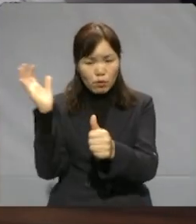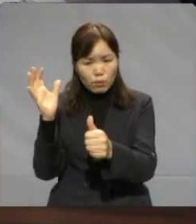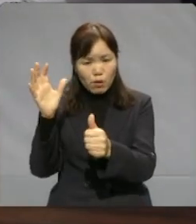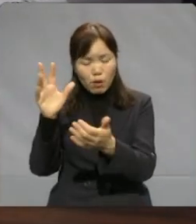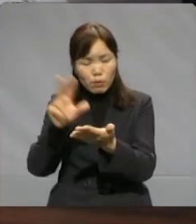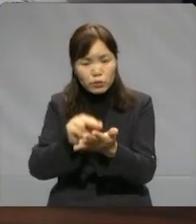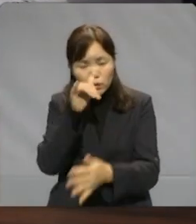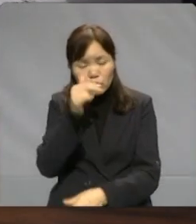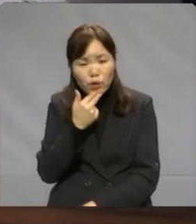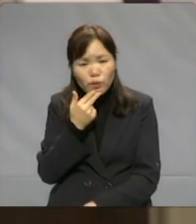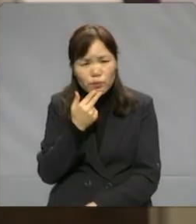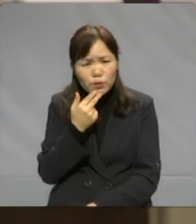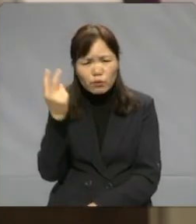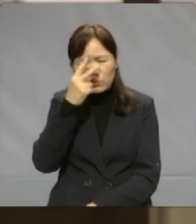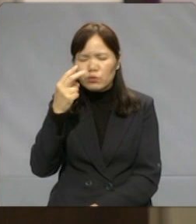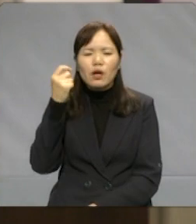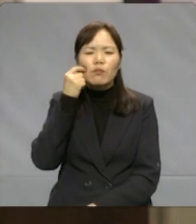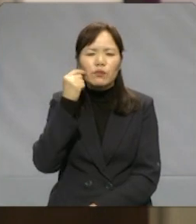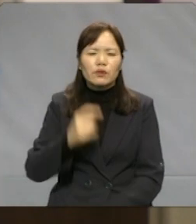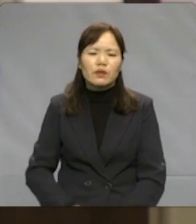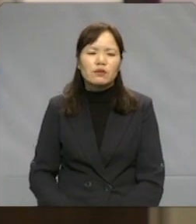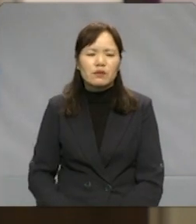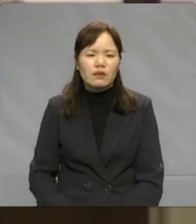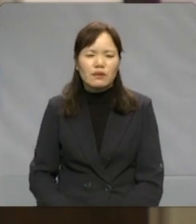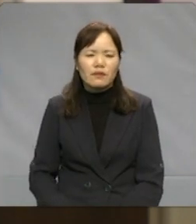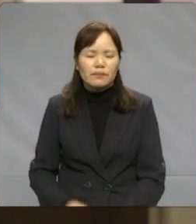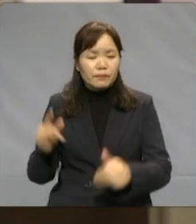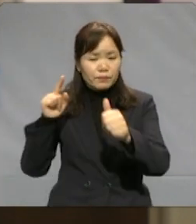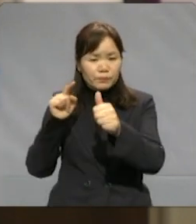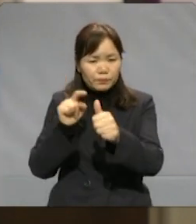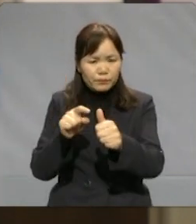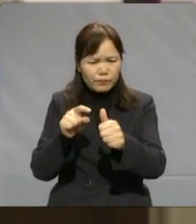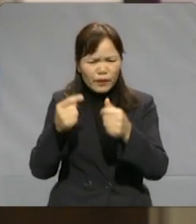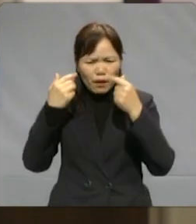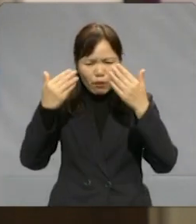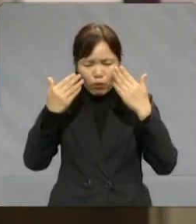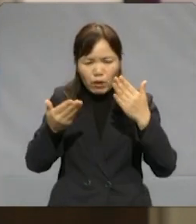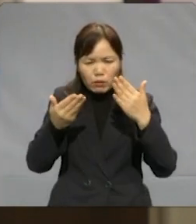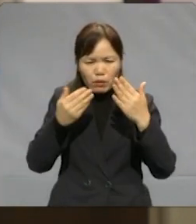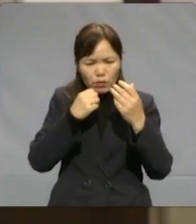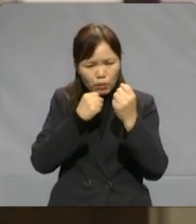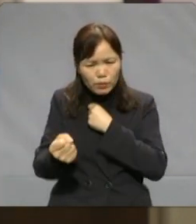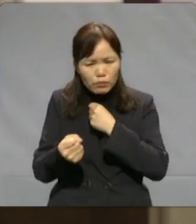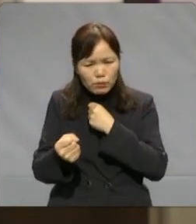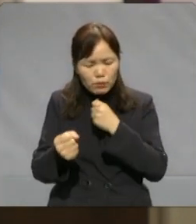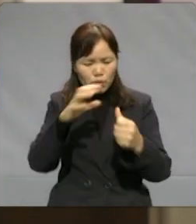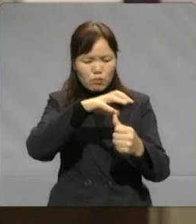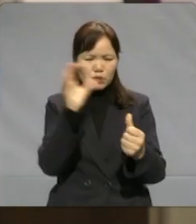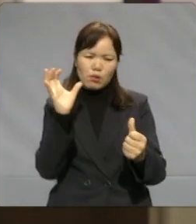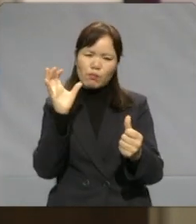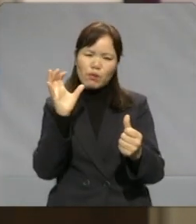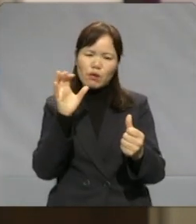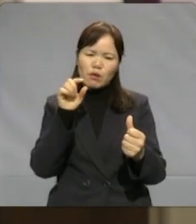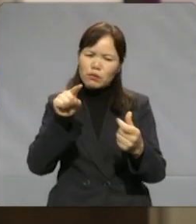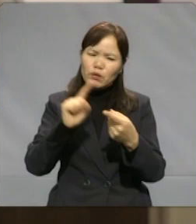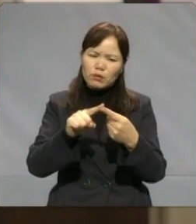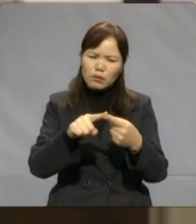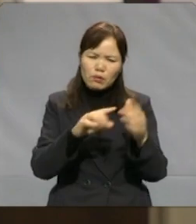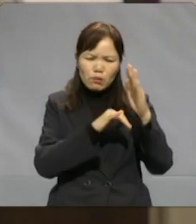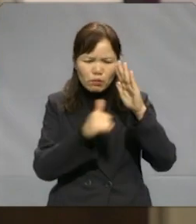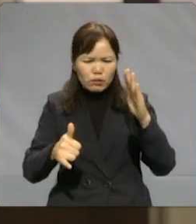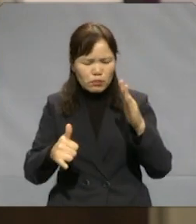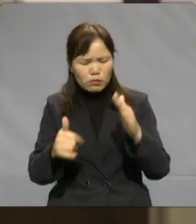겨를이 없었습니다. 아직 혐의점이 비교적 명확해 보이는데도 석방이 됐다는 점에서 가족들이 상당히